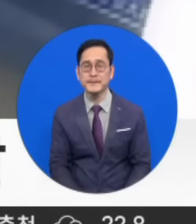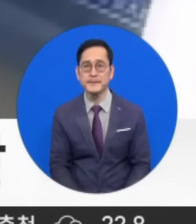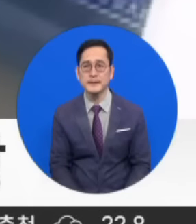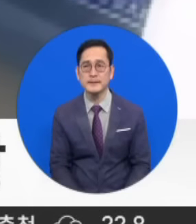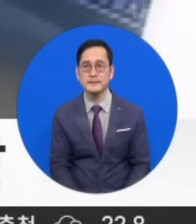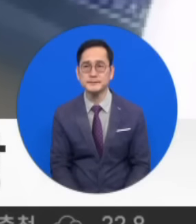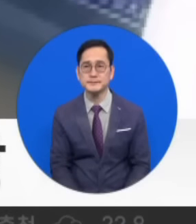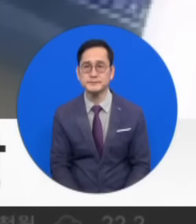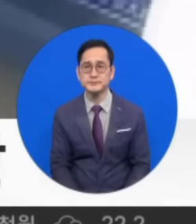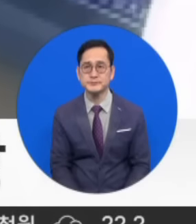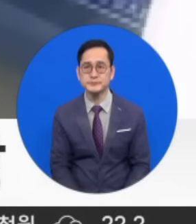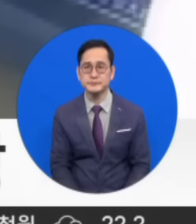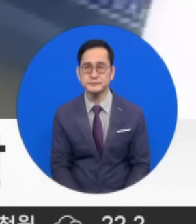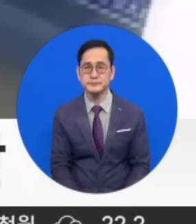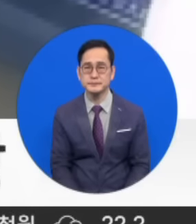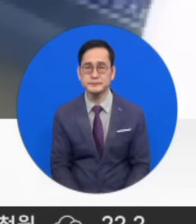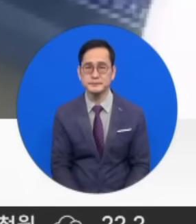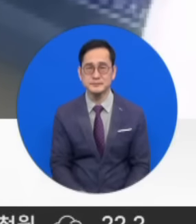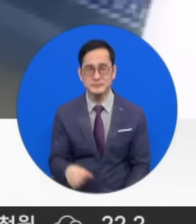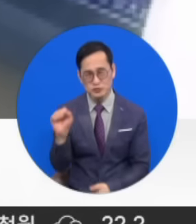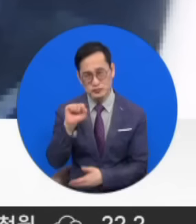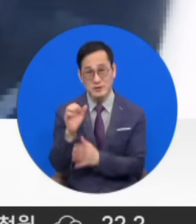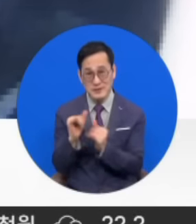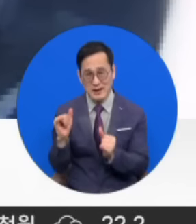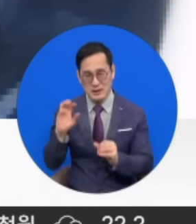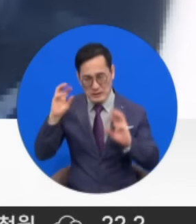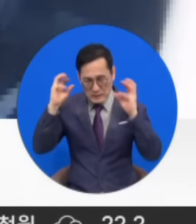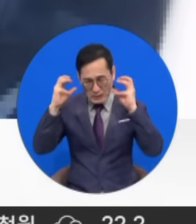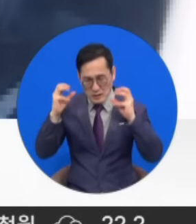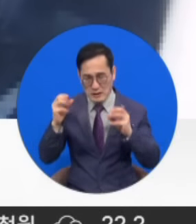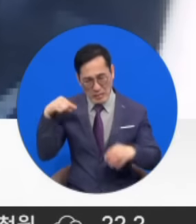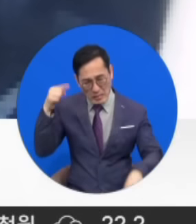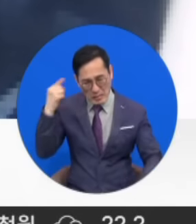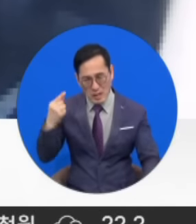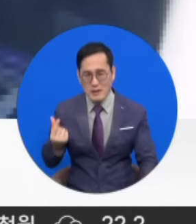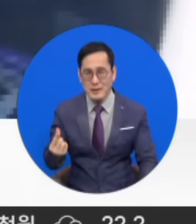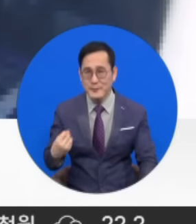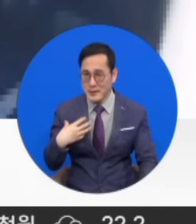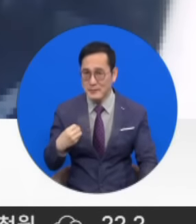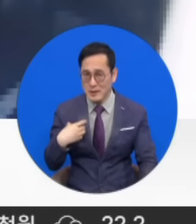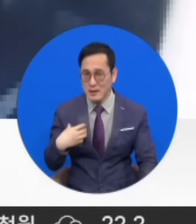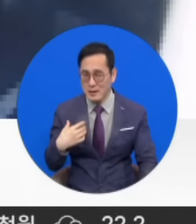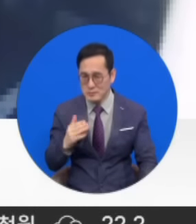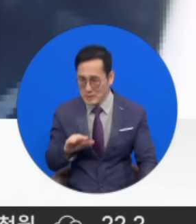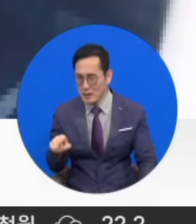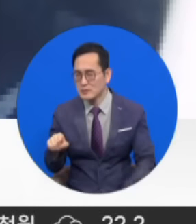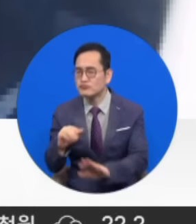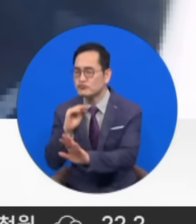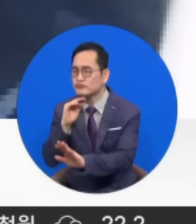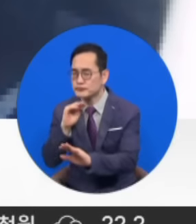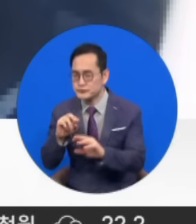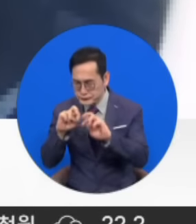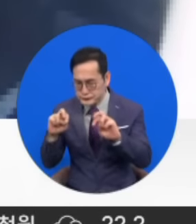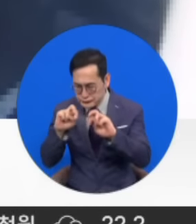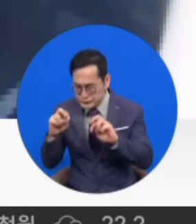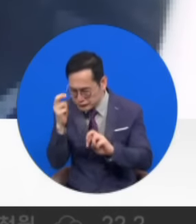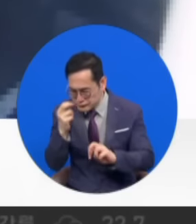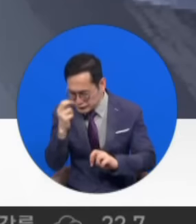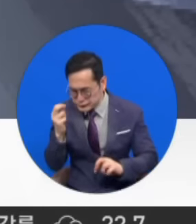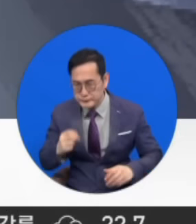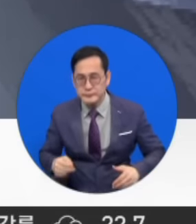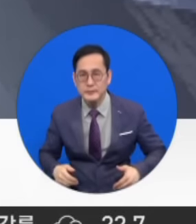운전자가 급발진을 주장하고 있으니 그 이 여부에 대해서 판단을 해봐야겠죠. 물론 기술적 결함 부분은 시간이 좀 걸릴 수 있습니다.